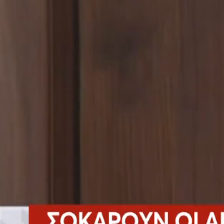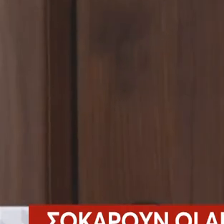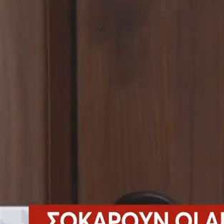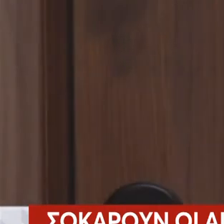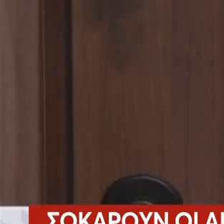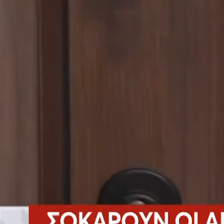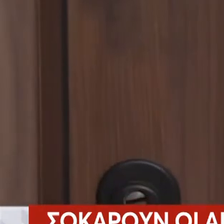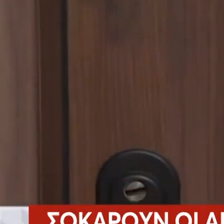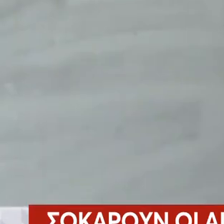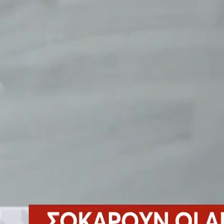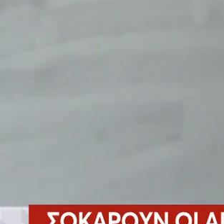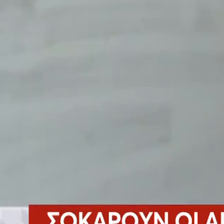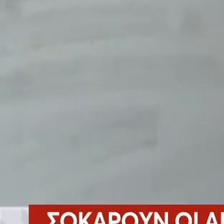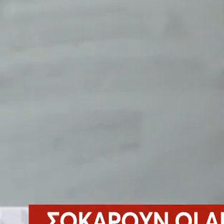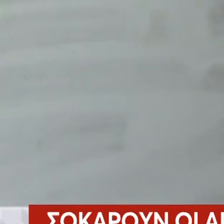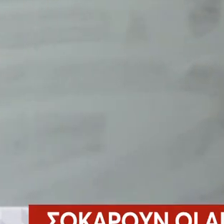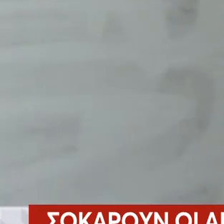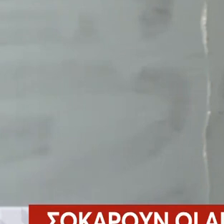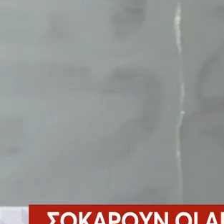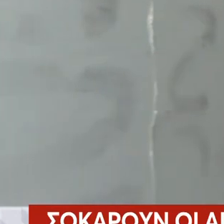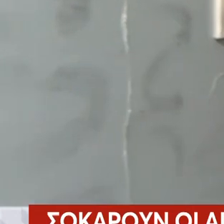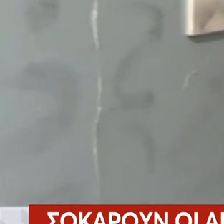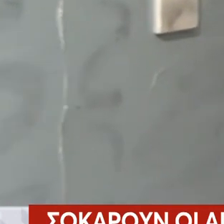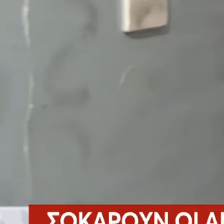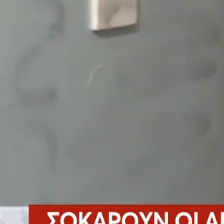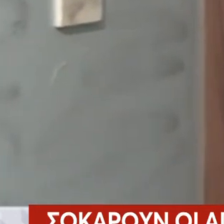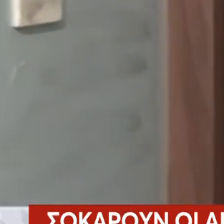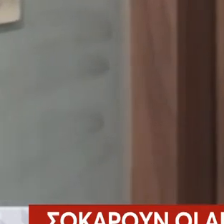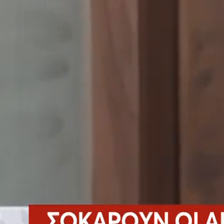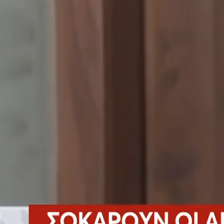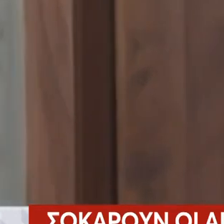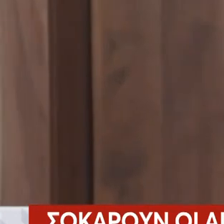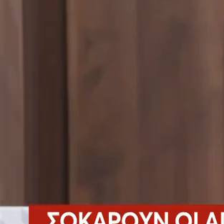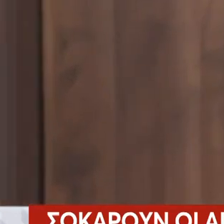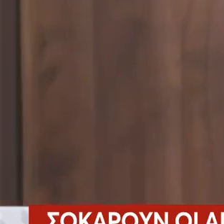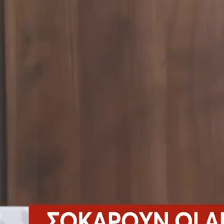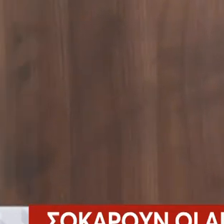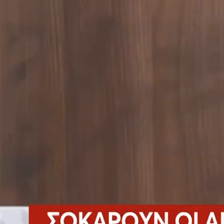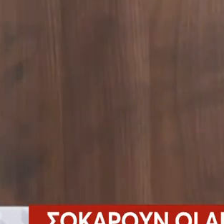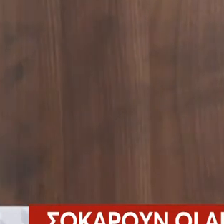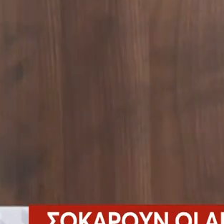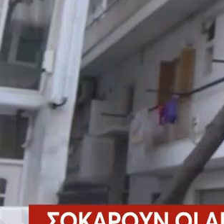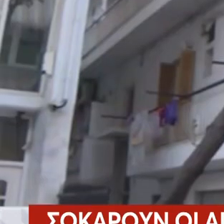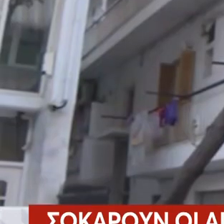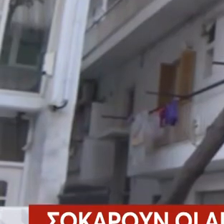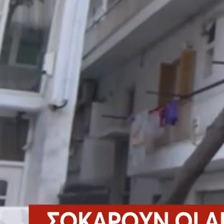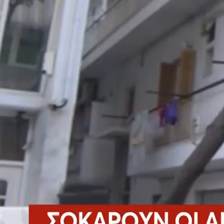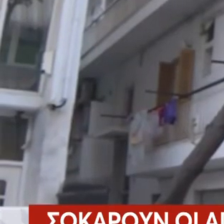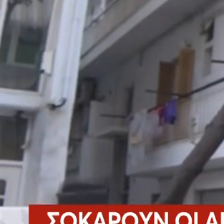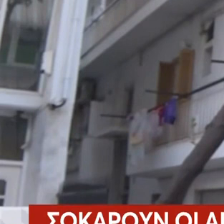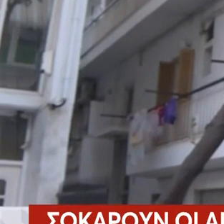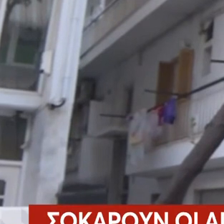μαχαίρι προτού να γίνει το σκηνικό. Αλλά πιστεύω ότι έρχαμε την κατάλληλη ευκαιρία. 31, σε λέει ο κόσμος βγαίνει έξω